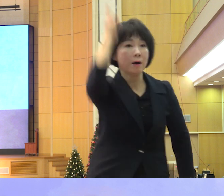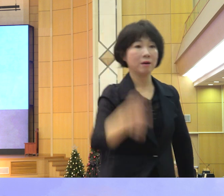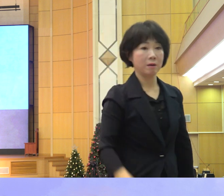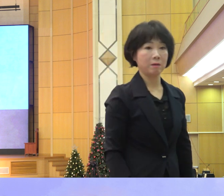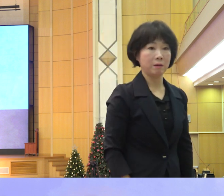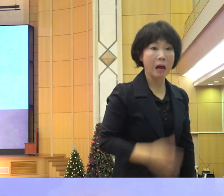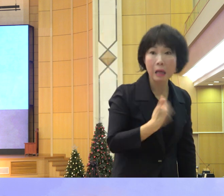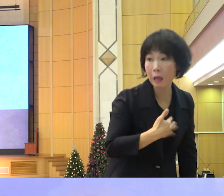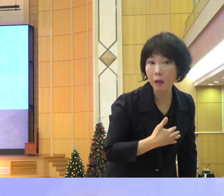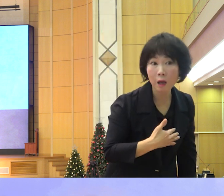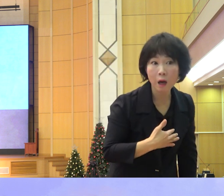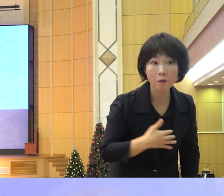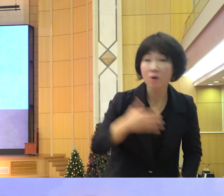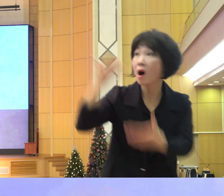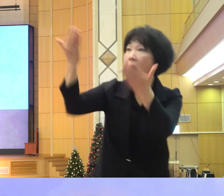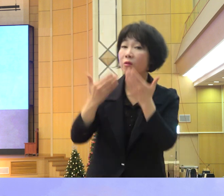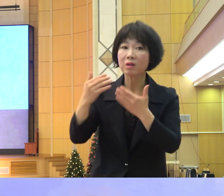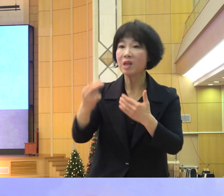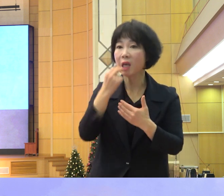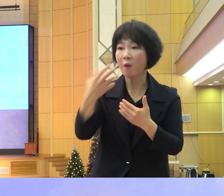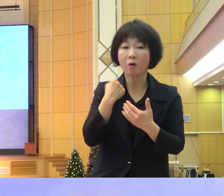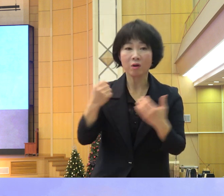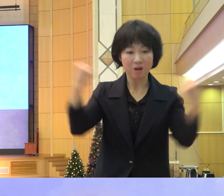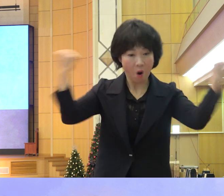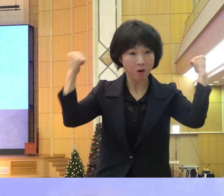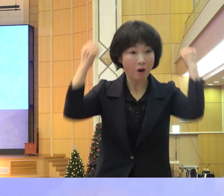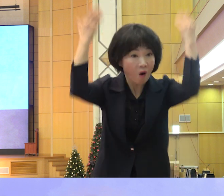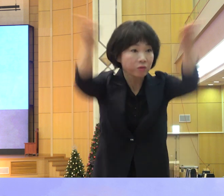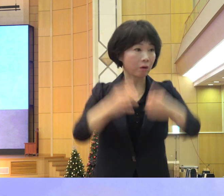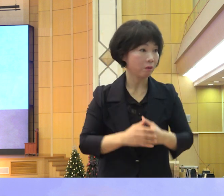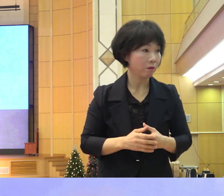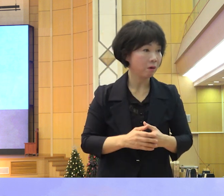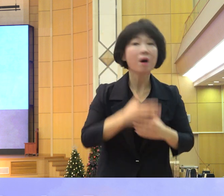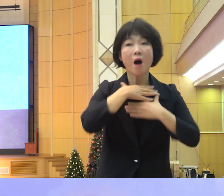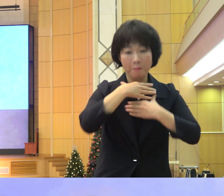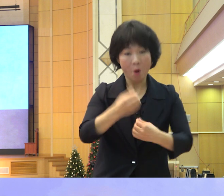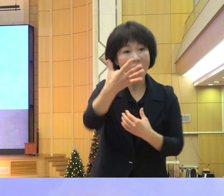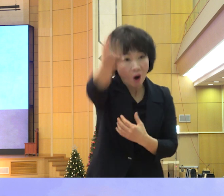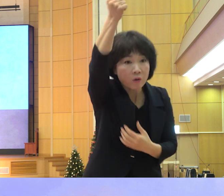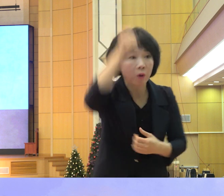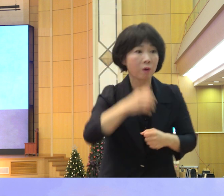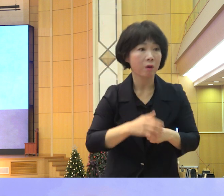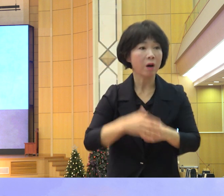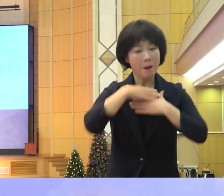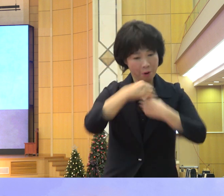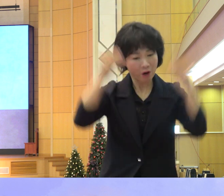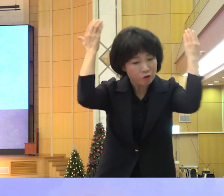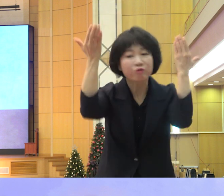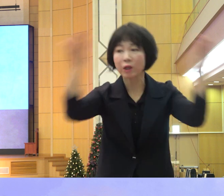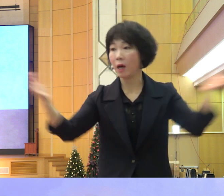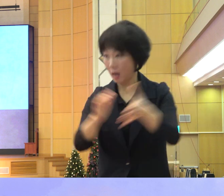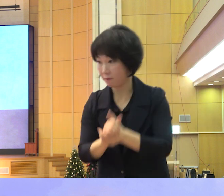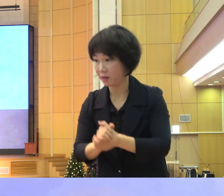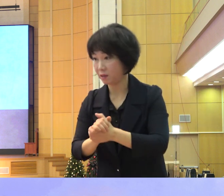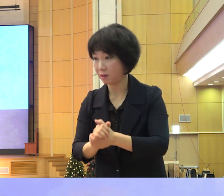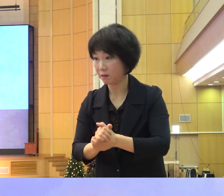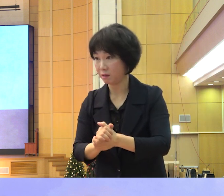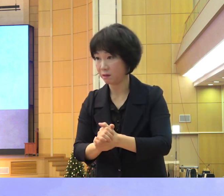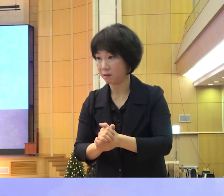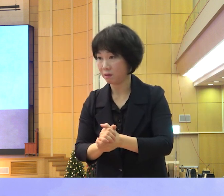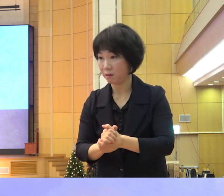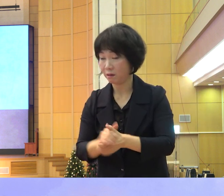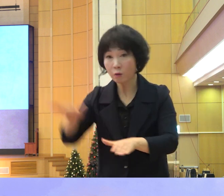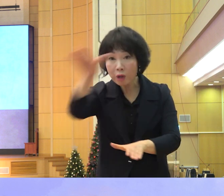수 있고, 건강을 얻을 수 있고, 축복을 받을 수 있고, 평안할 수 있고. 할렐루야.